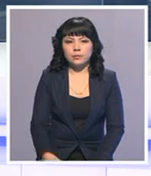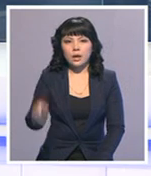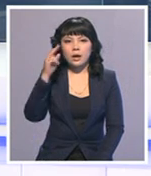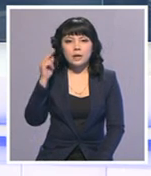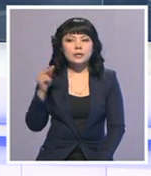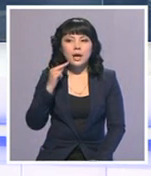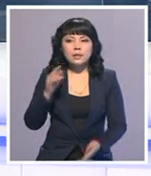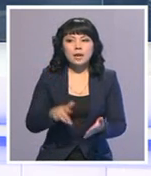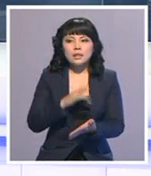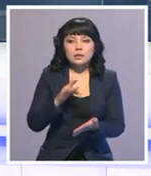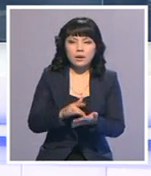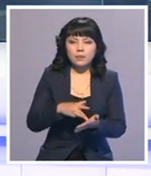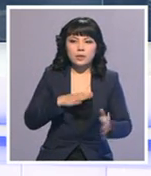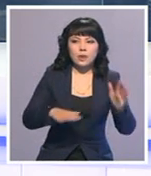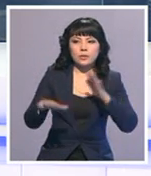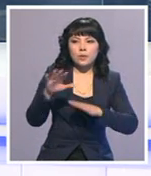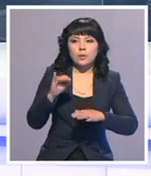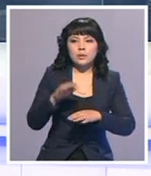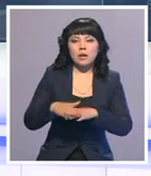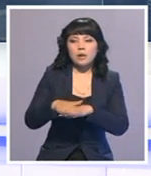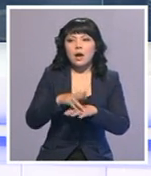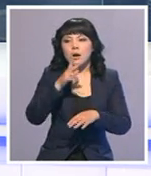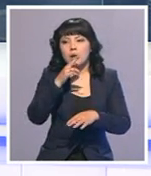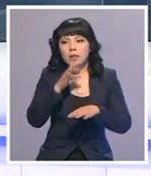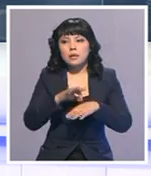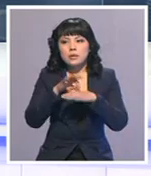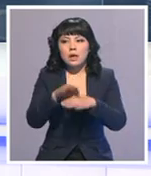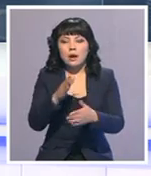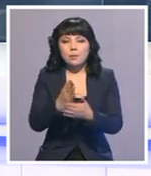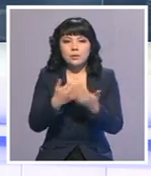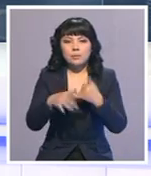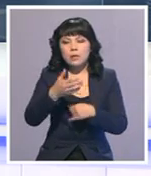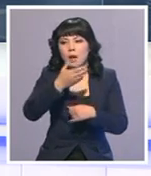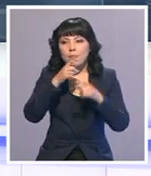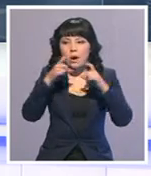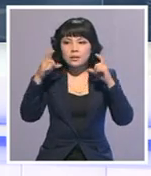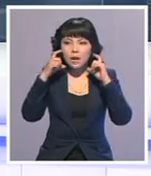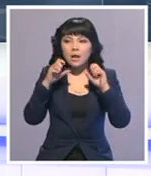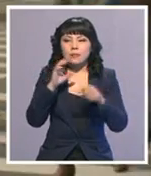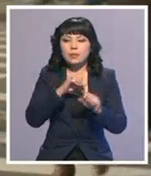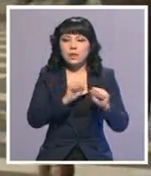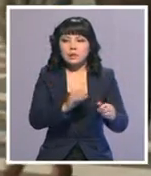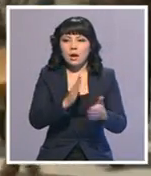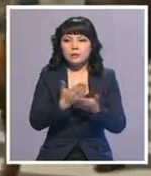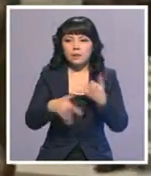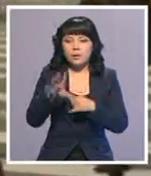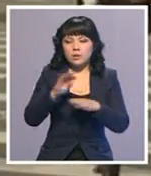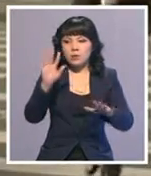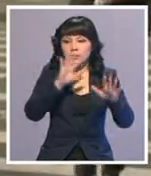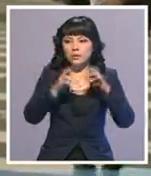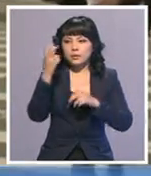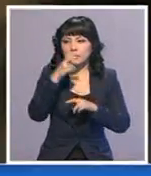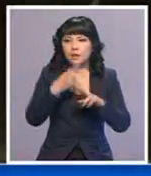Қытай аспанын торлаған түтін оңтүстік Кореяға жетті. Сондықтан бүгін Сеул тұрғындары көшеге маска киіп шықты. Қаланы басқан қою түтіннің құрамында